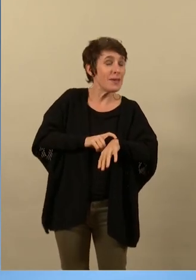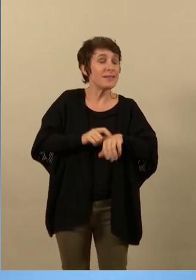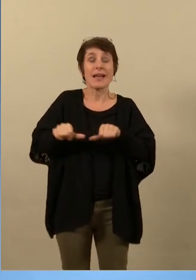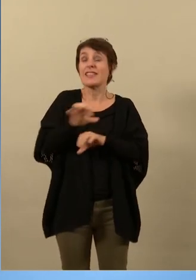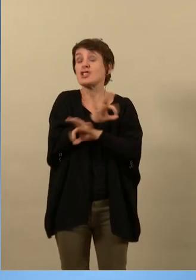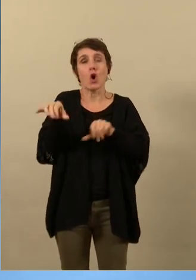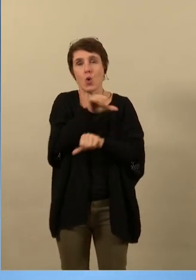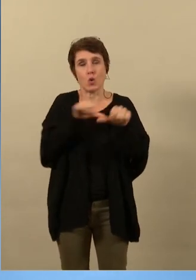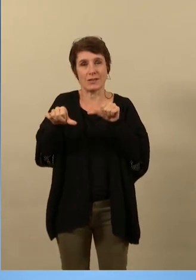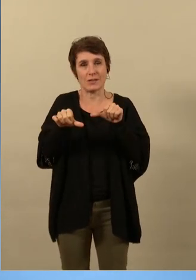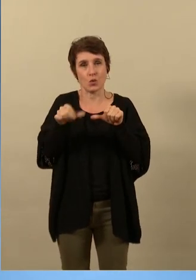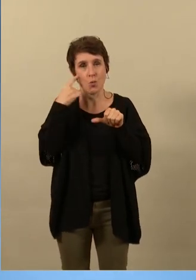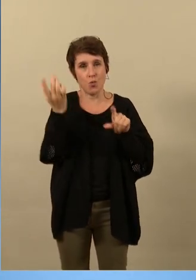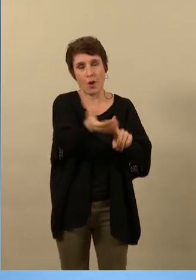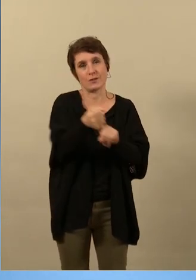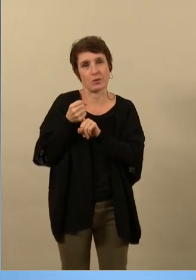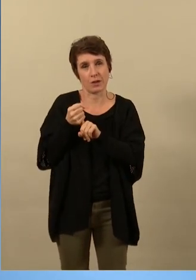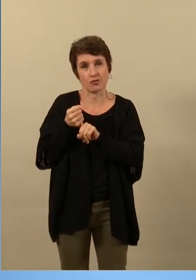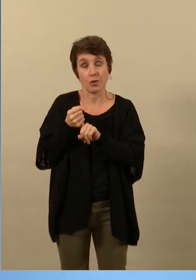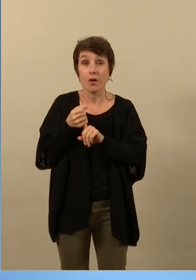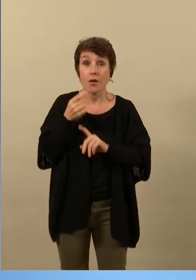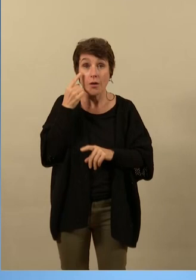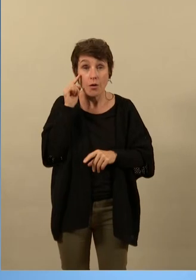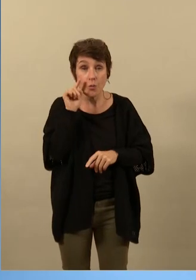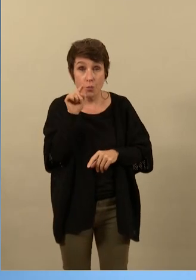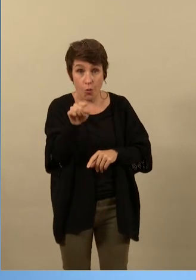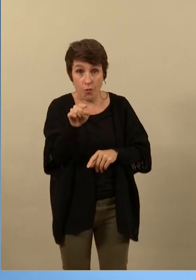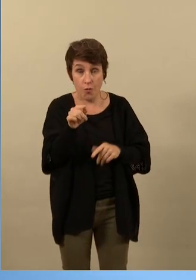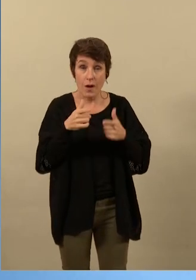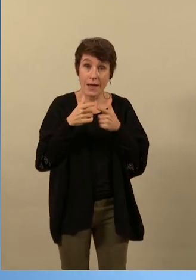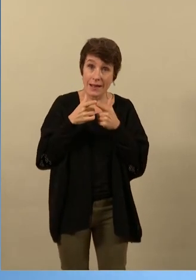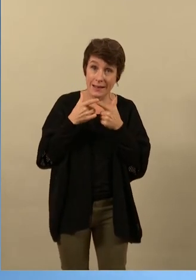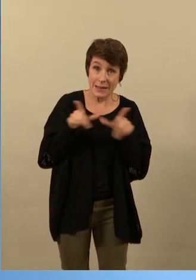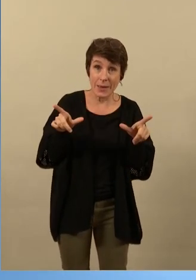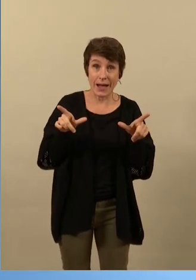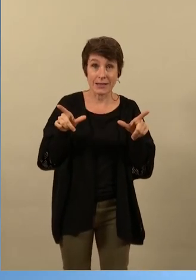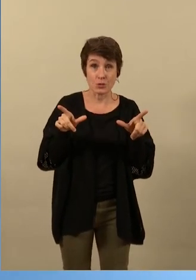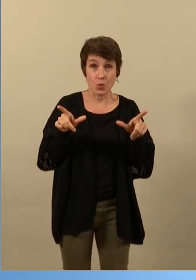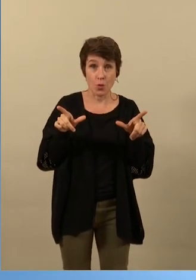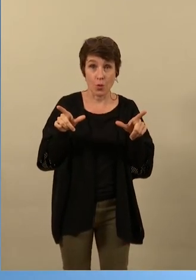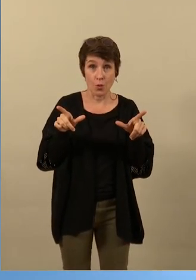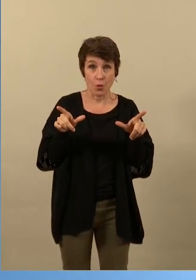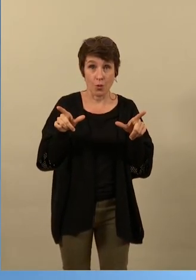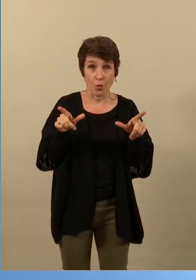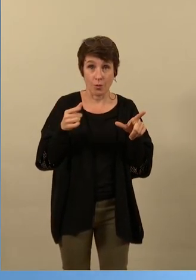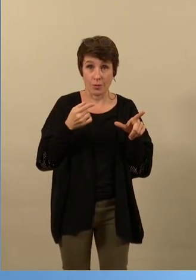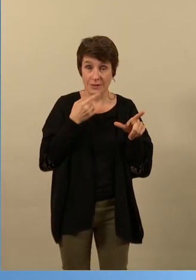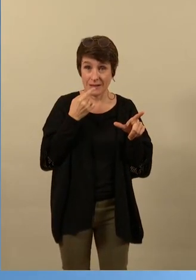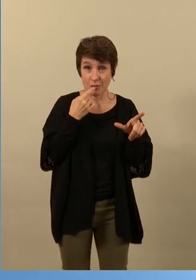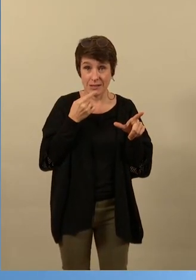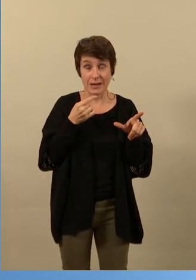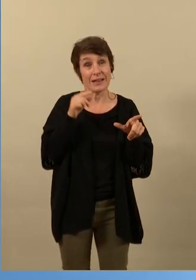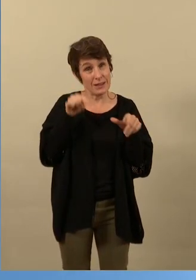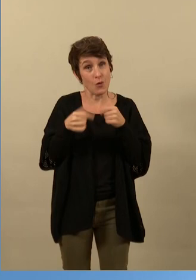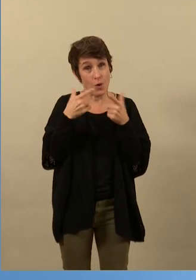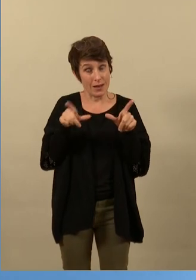des otages si vous faites passer la libération des otages avant le cesser le feu vous rendez la libération conditionnel